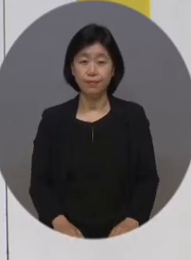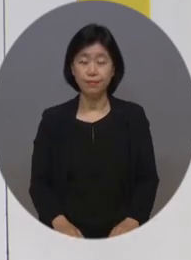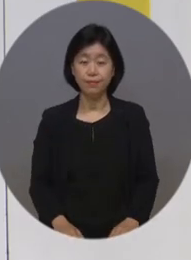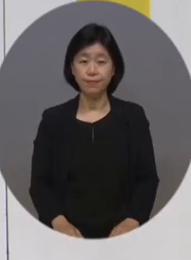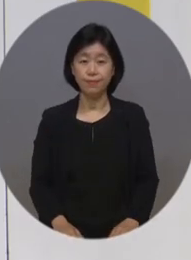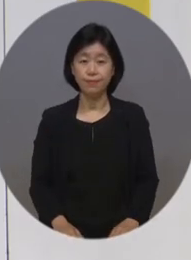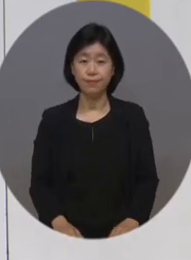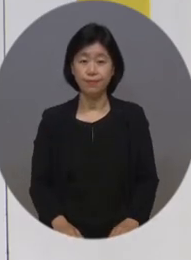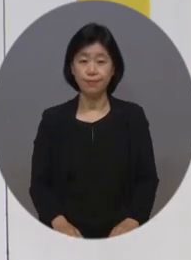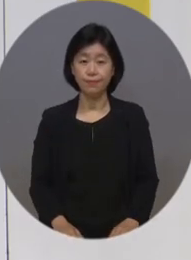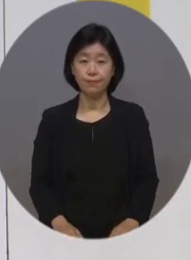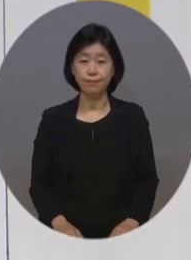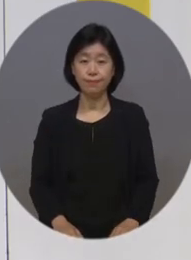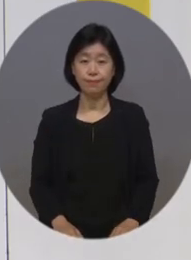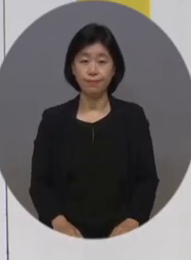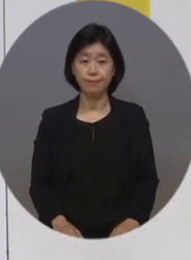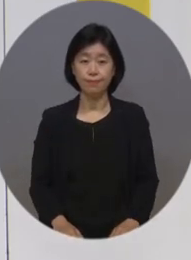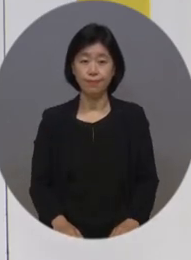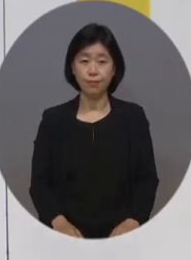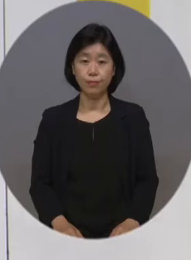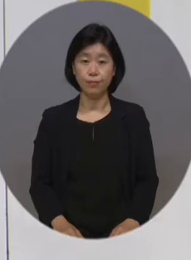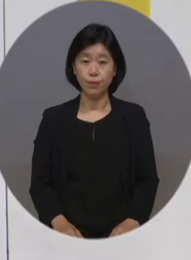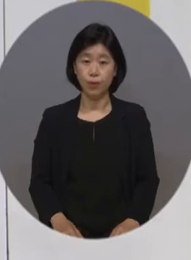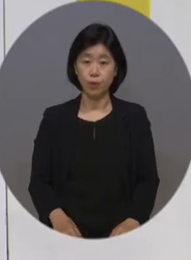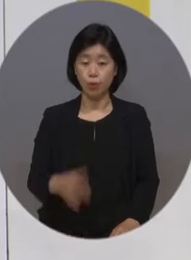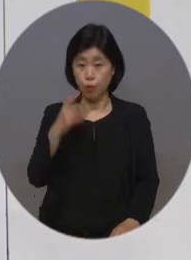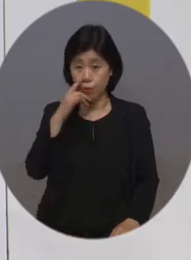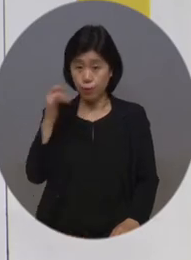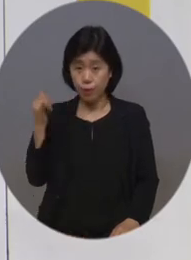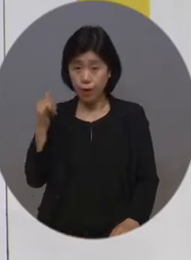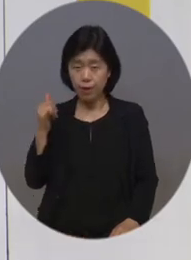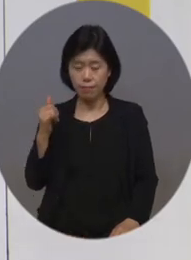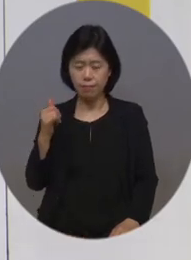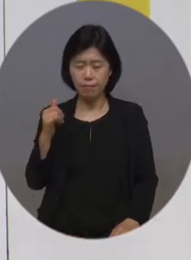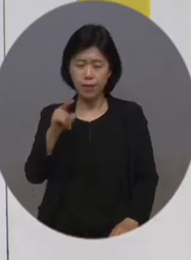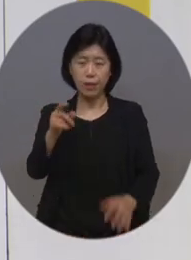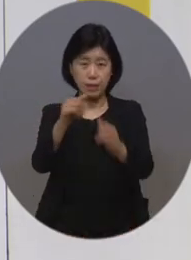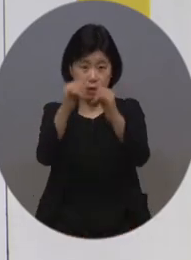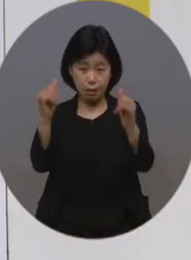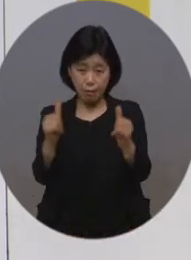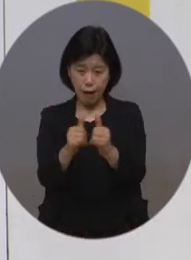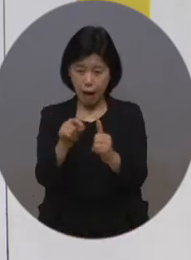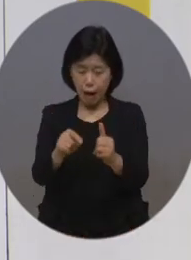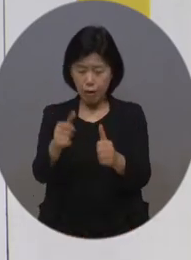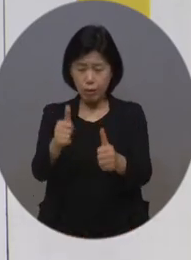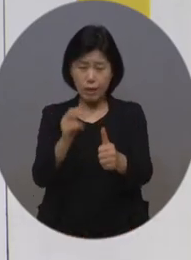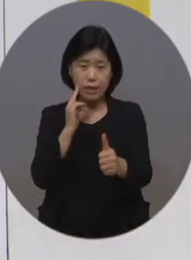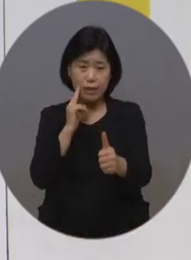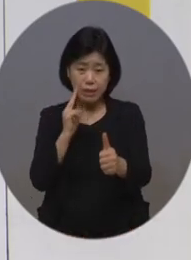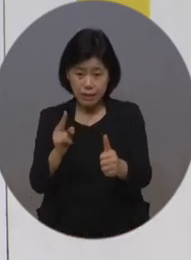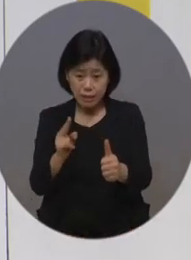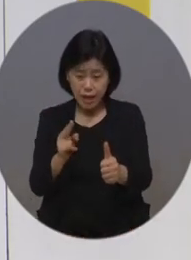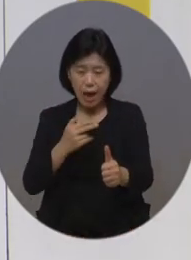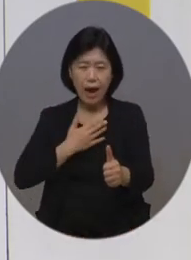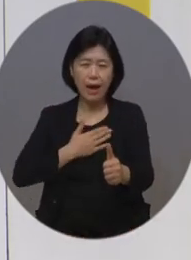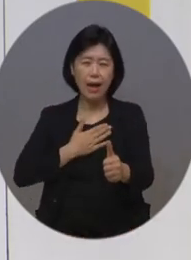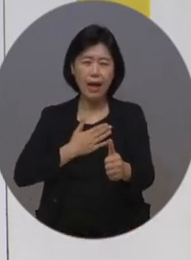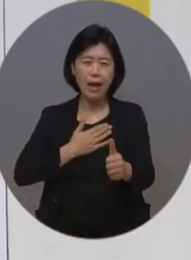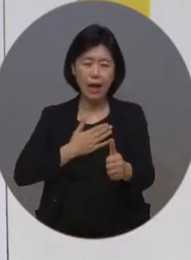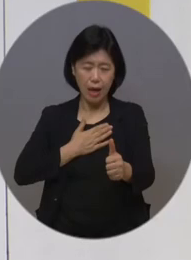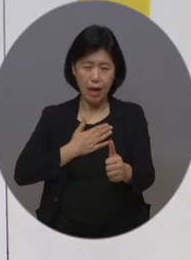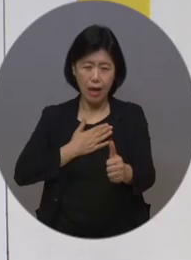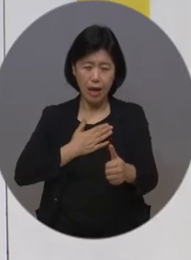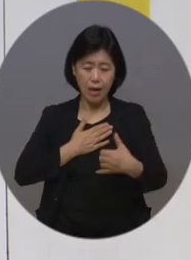힘을 이제 못 갖게 하고 부모가 워낙 세상의 어떤 경쟁 사회 니까 판단에서 대신 막 이것저것 은